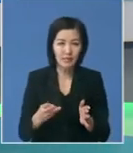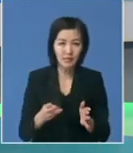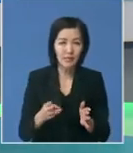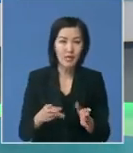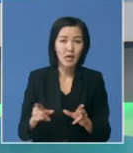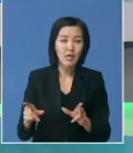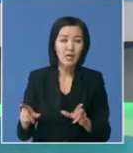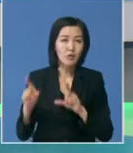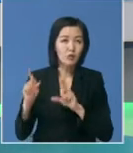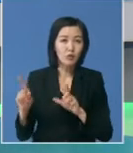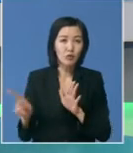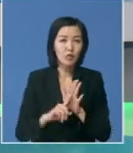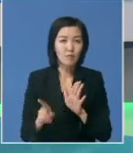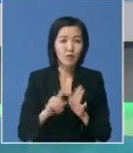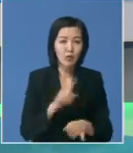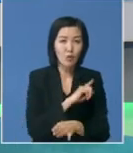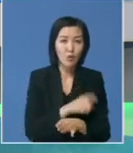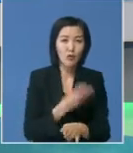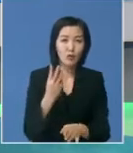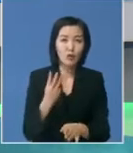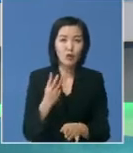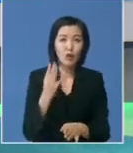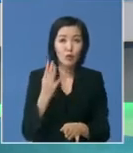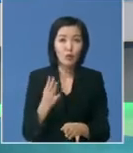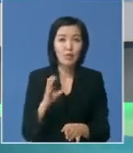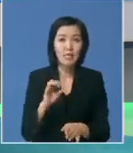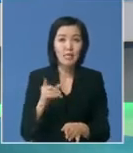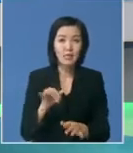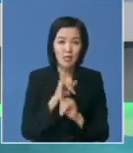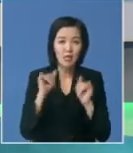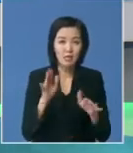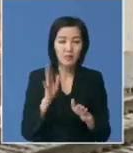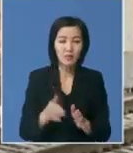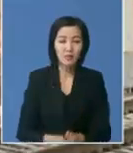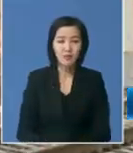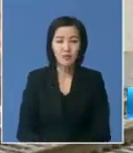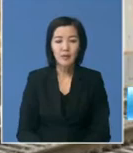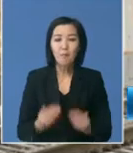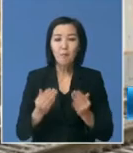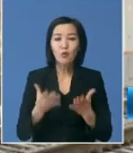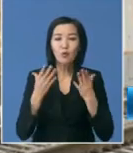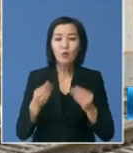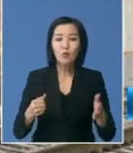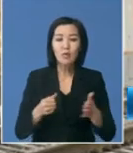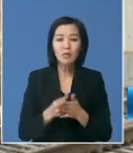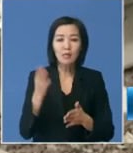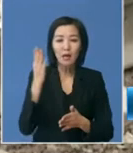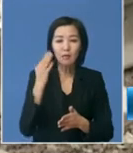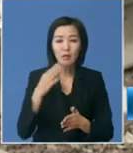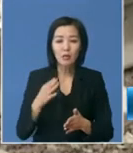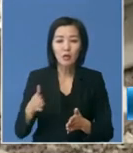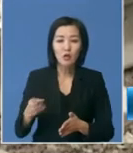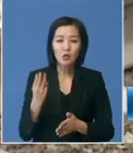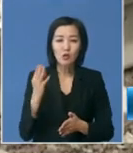тасымалдау қуаты бұрынғыдан 4 есеге арта түспек. Тақырыпта тілші толықтырады. Бүгінгі дейін Алматы Шу темір жолы арқылы